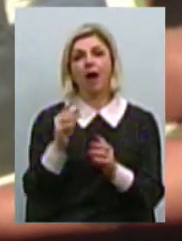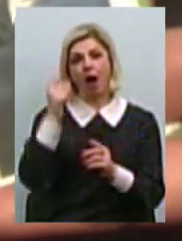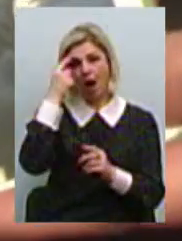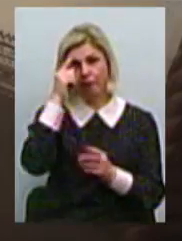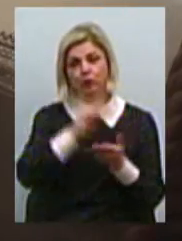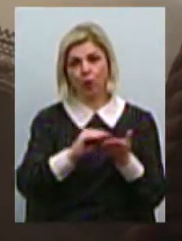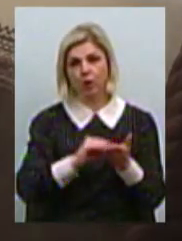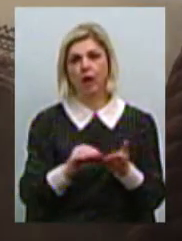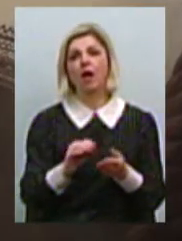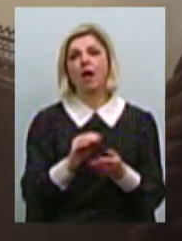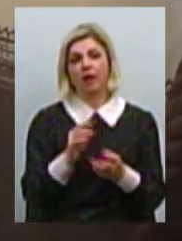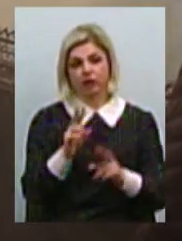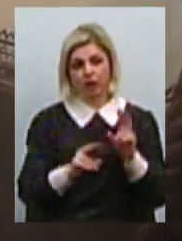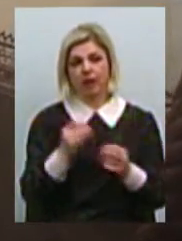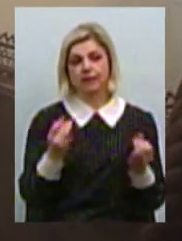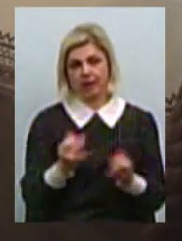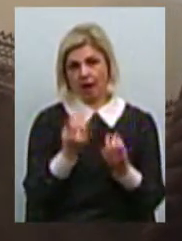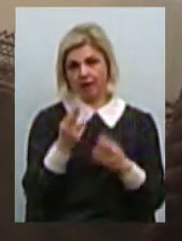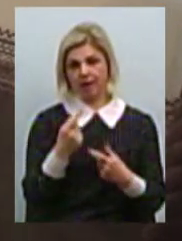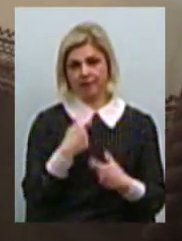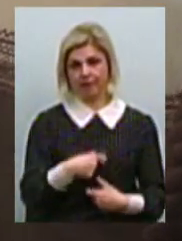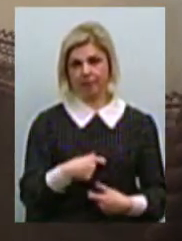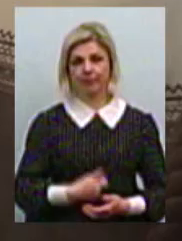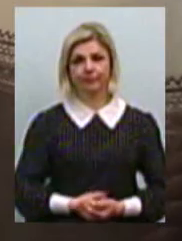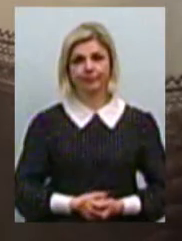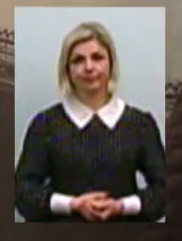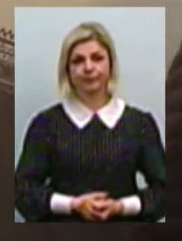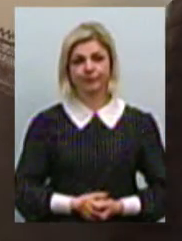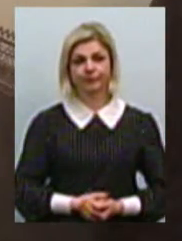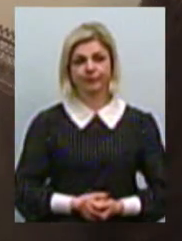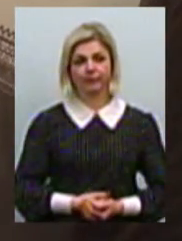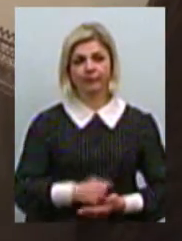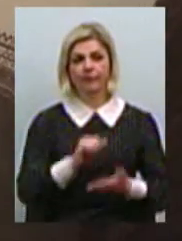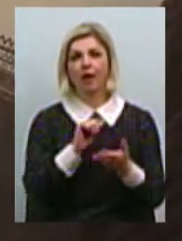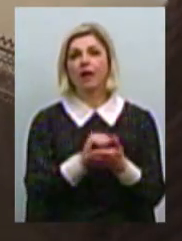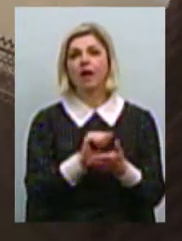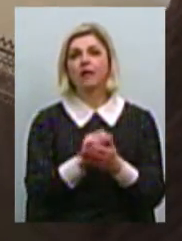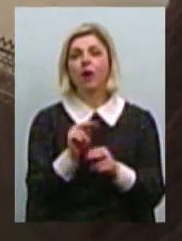який вважав цікавим для себе. Редактура була, скажімо так, дуже м'яка.